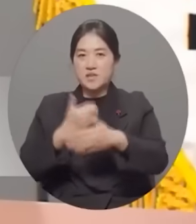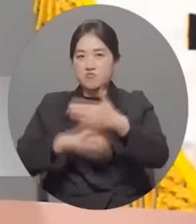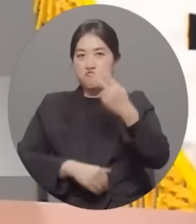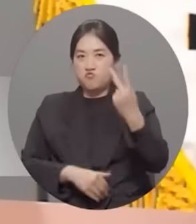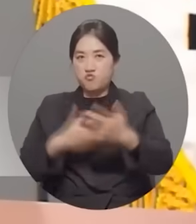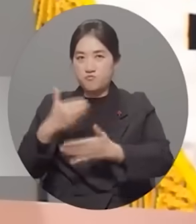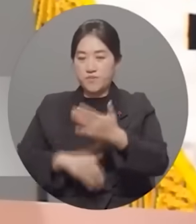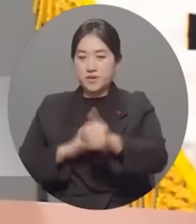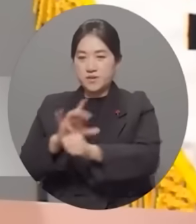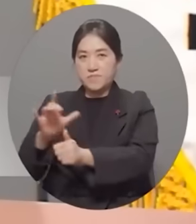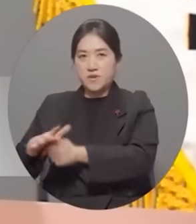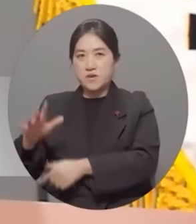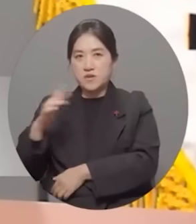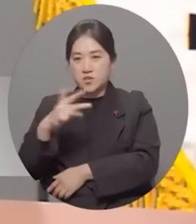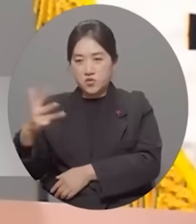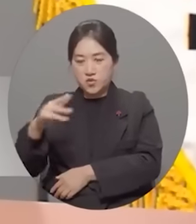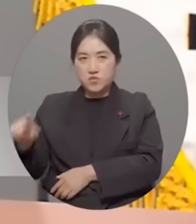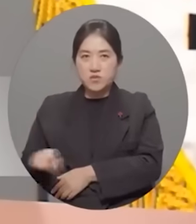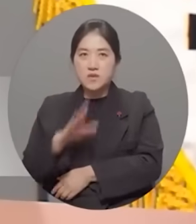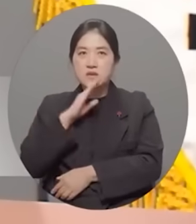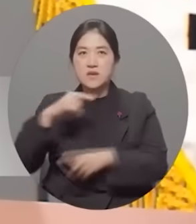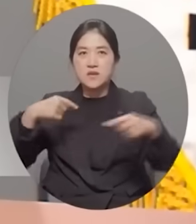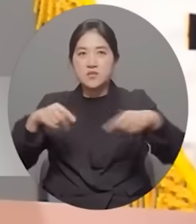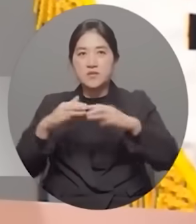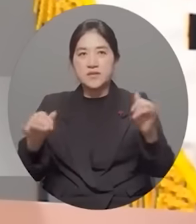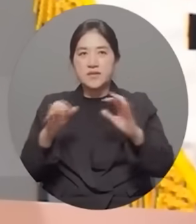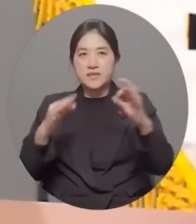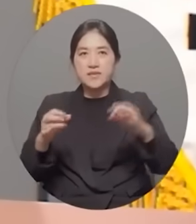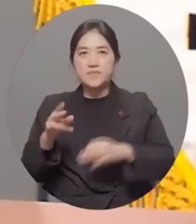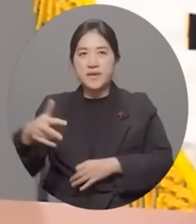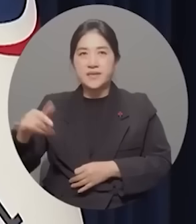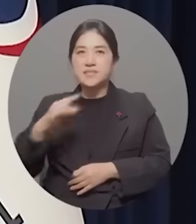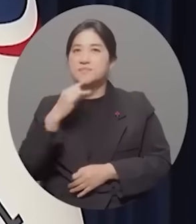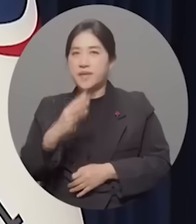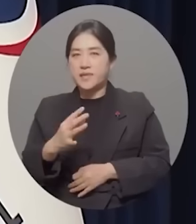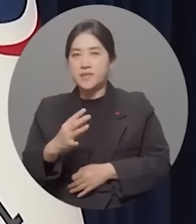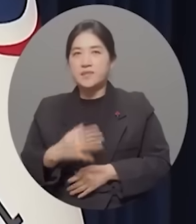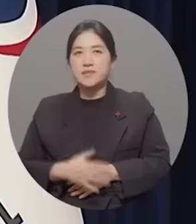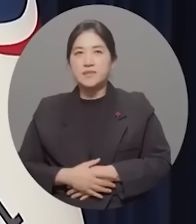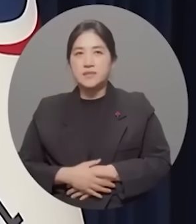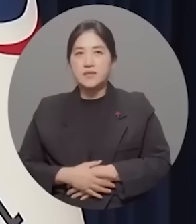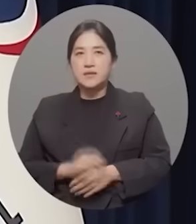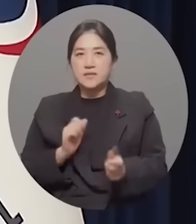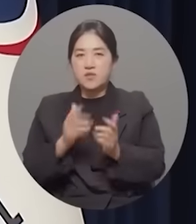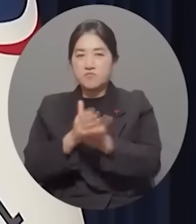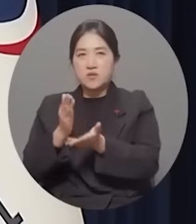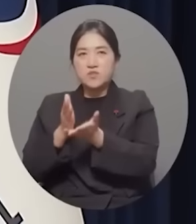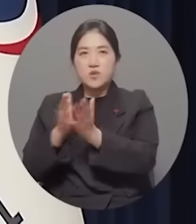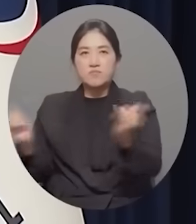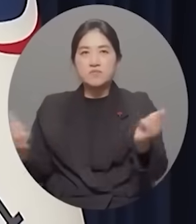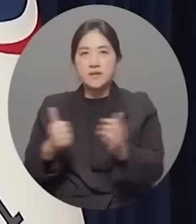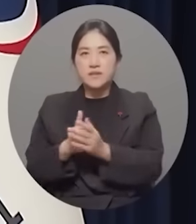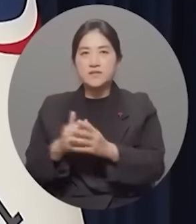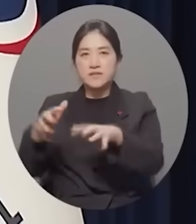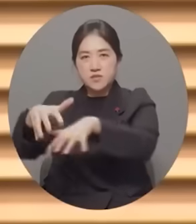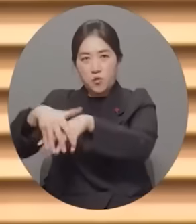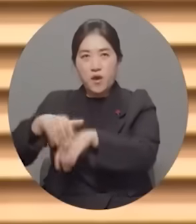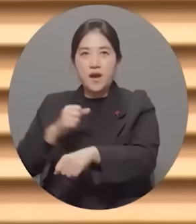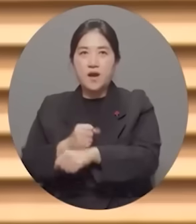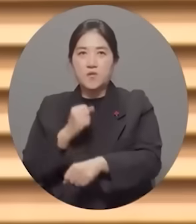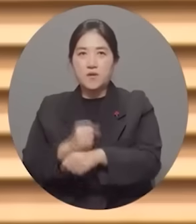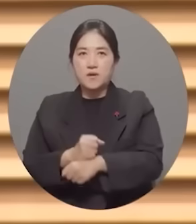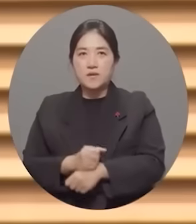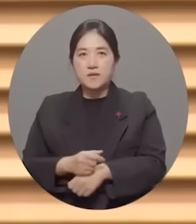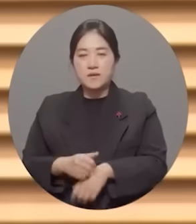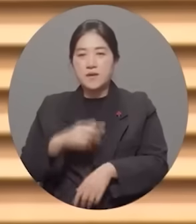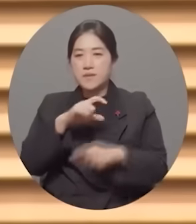비대위원 8명 가운데 현역 정치인은 김혜지 의원이 유일합니다. 다양한 분야의 전문직 출신들로 구성됐고